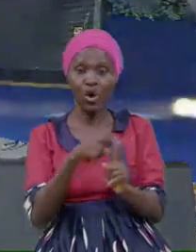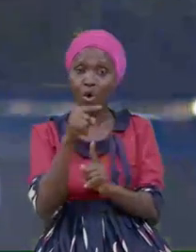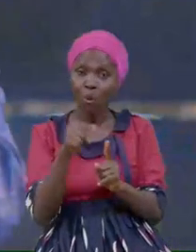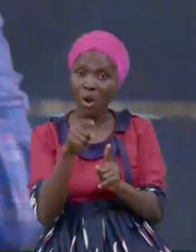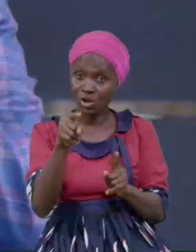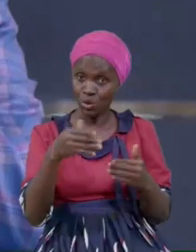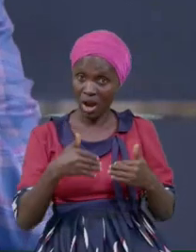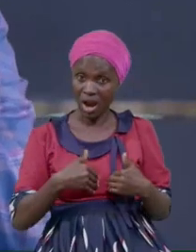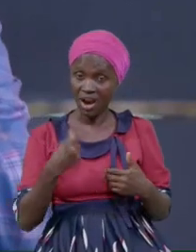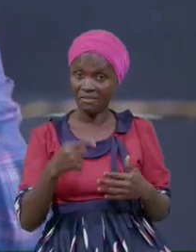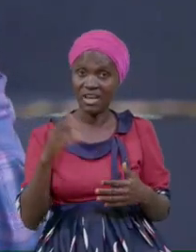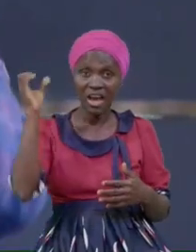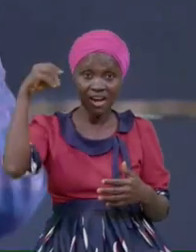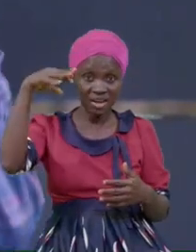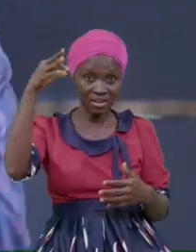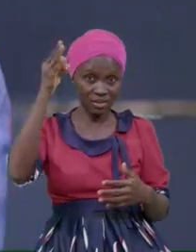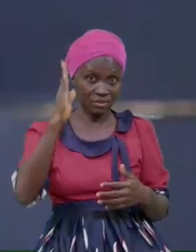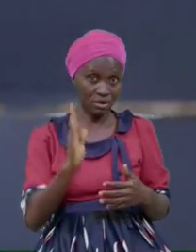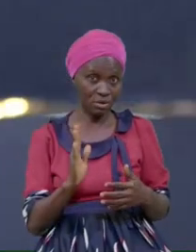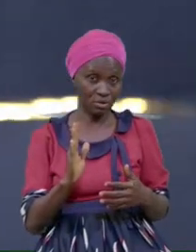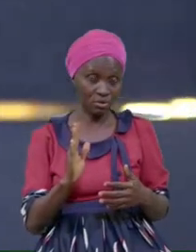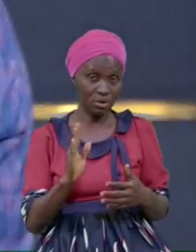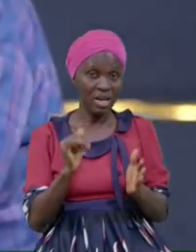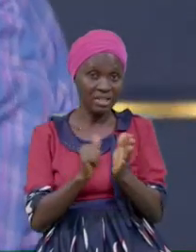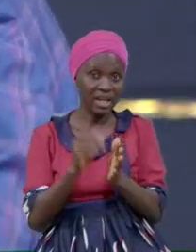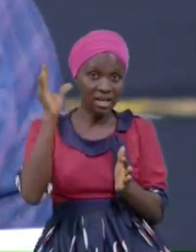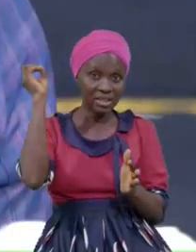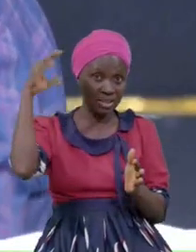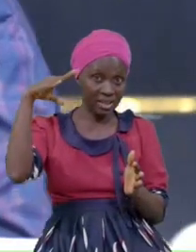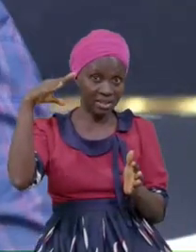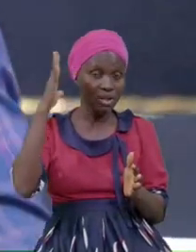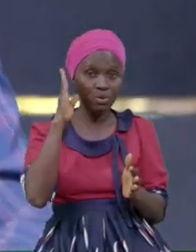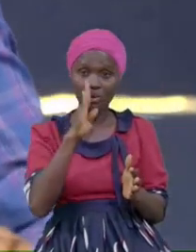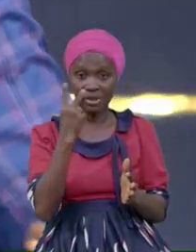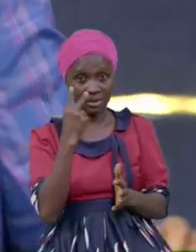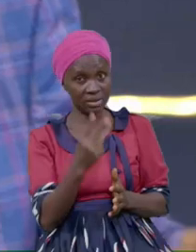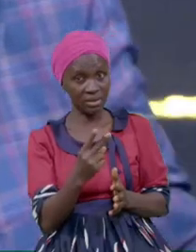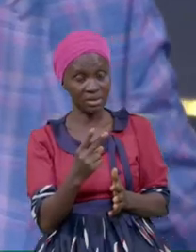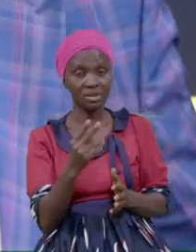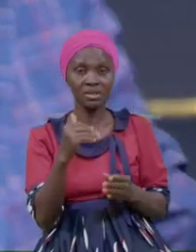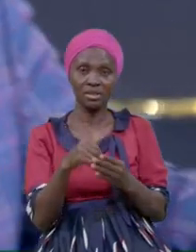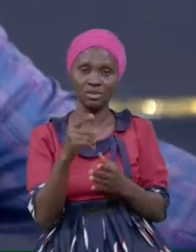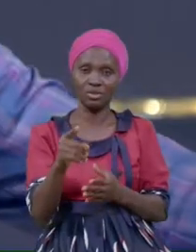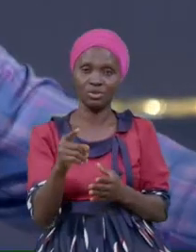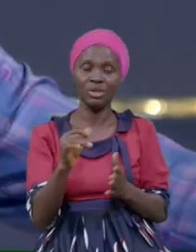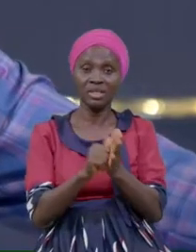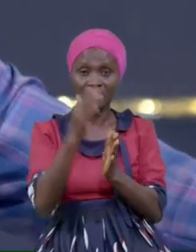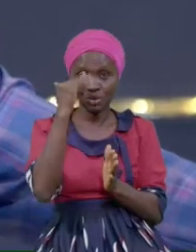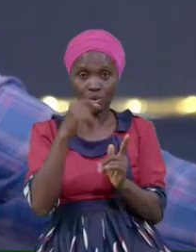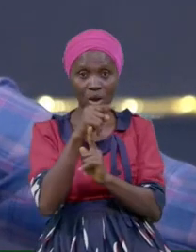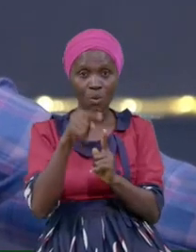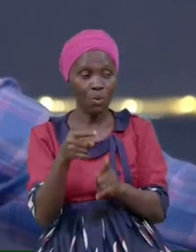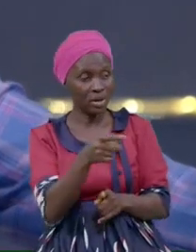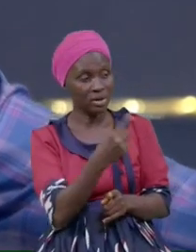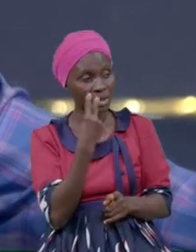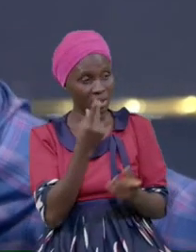as la grâce de Dieu, cette grâce sera visible. Quand ils sont venus,